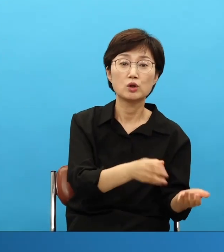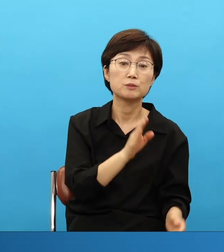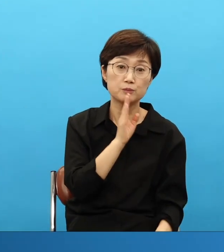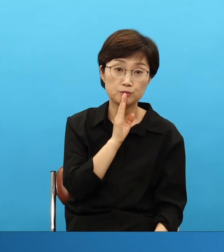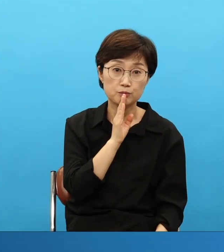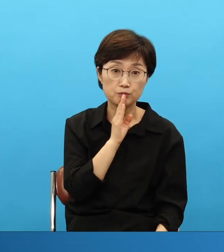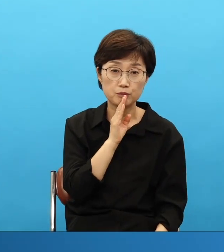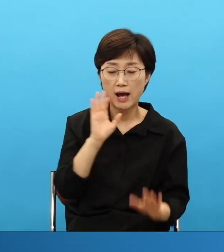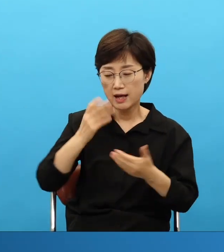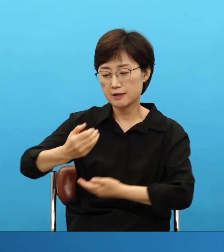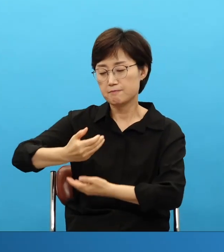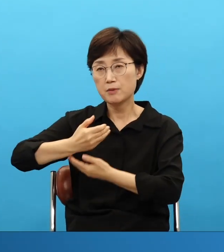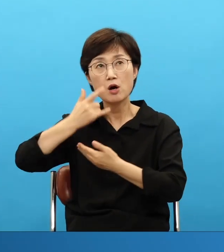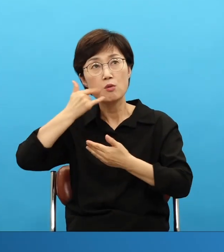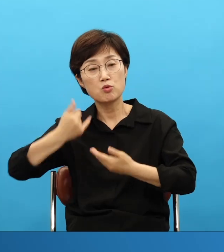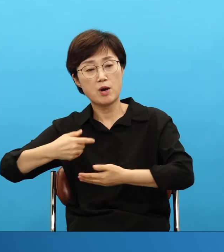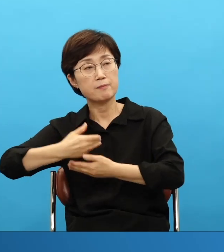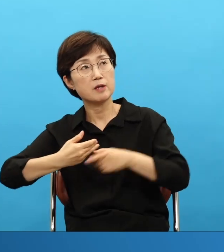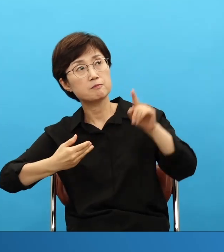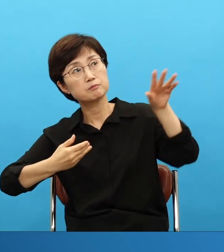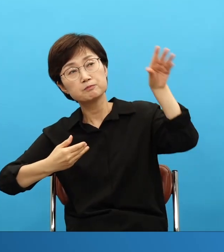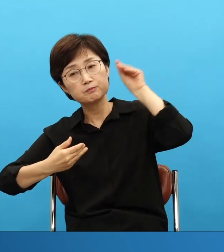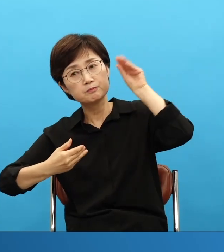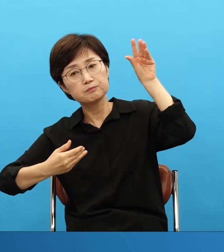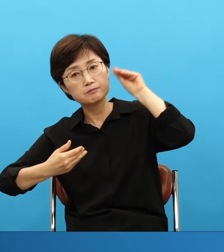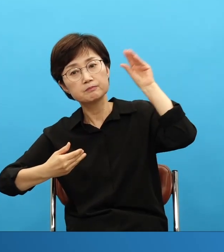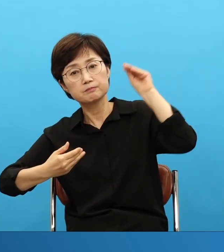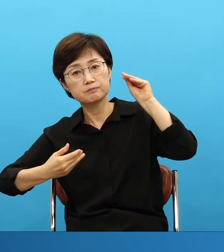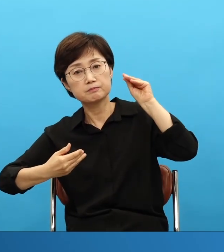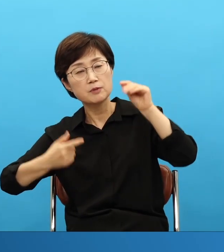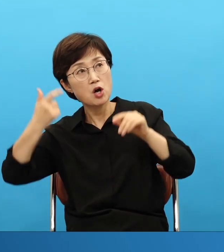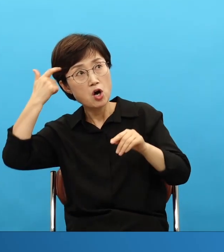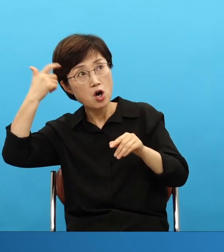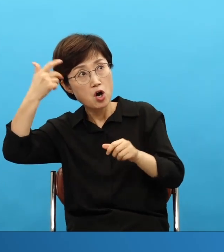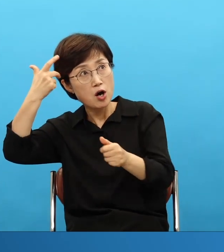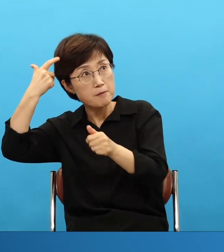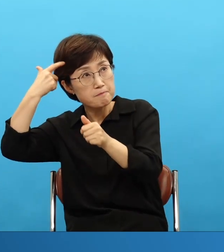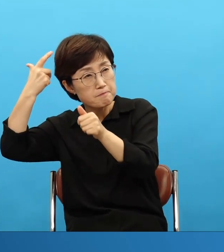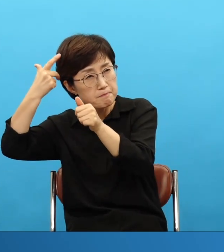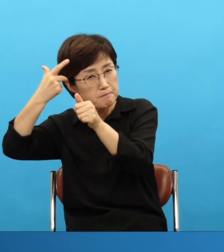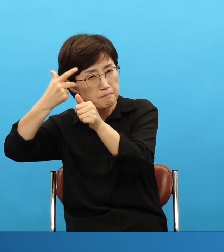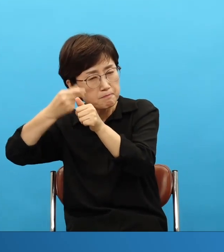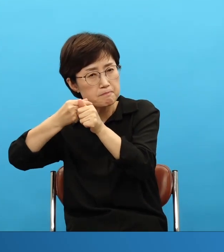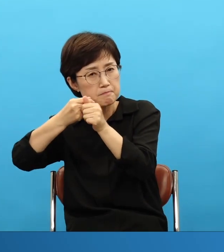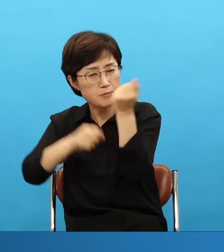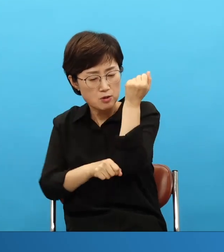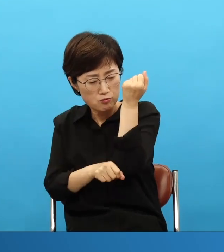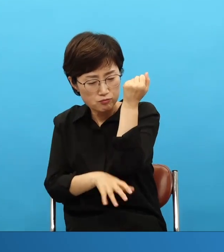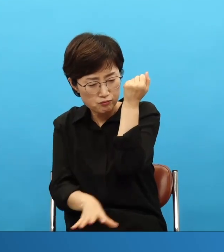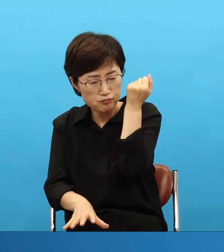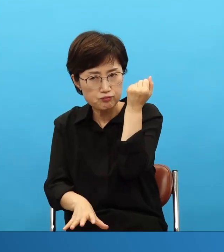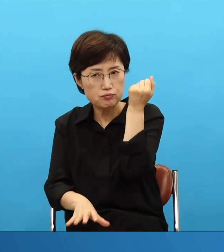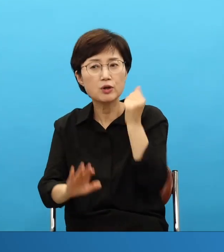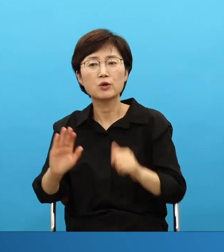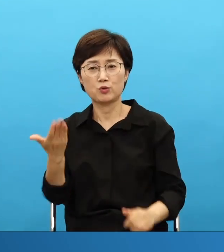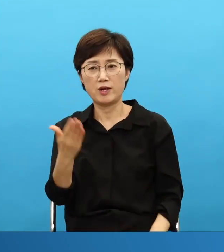함께 예배를 들으며 런들 영혼속에 각인 뿌리지를 바꾸는 시간이